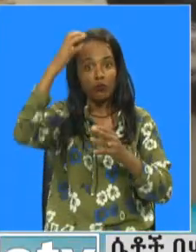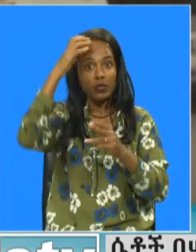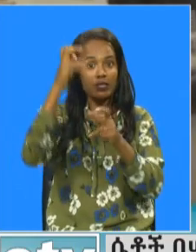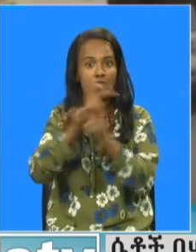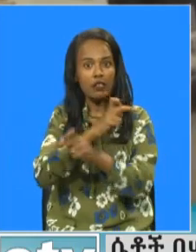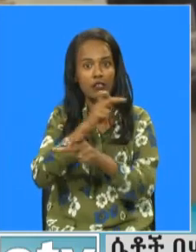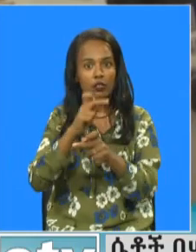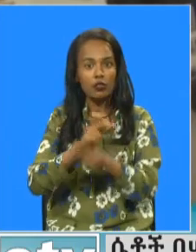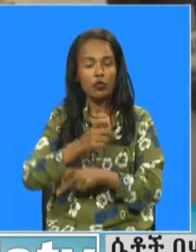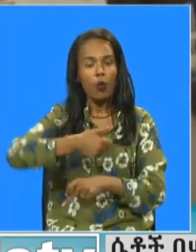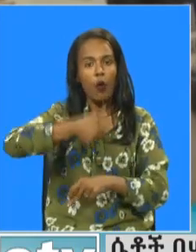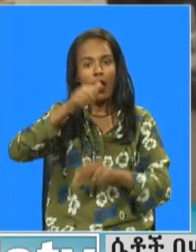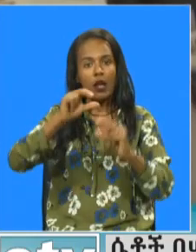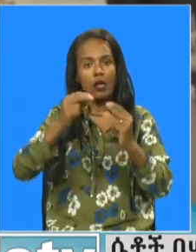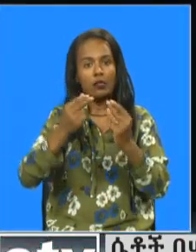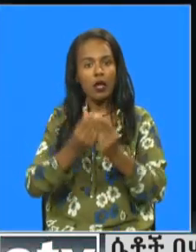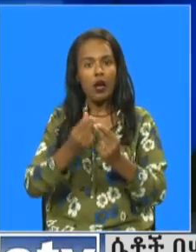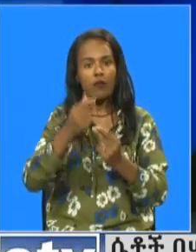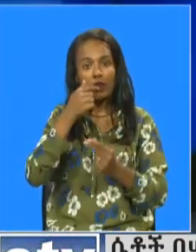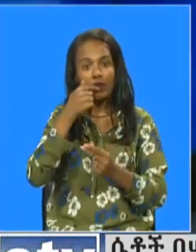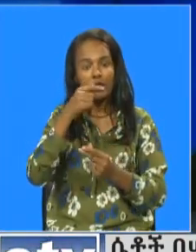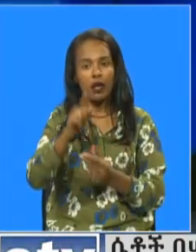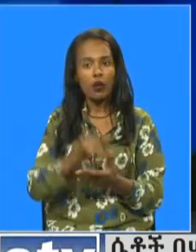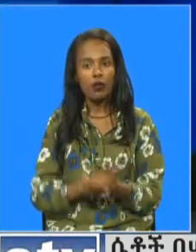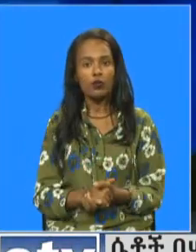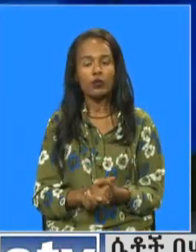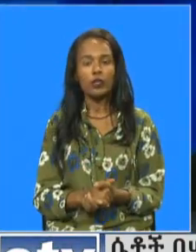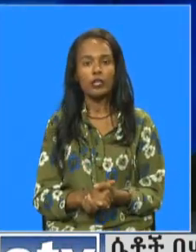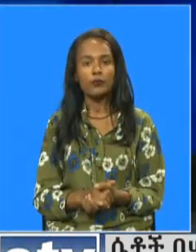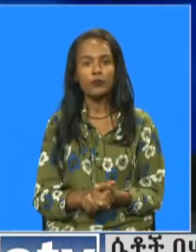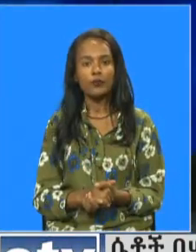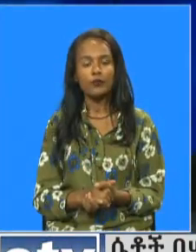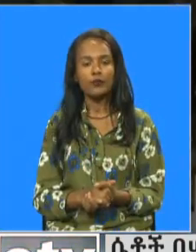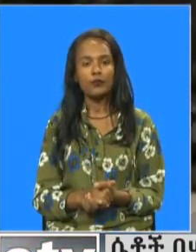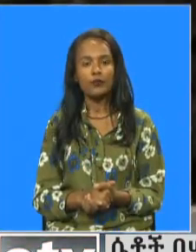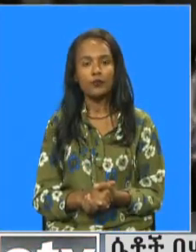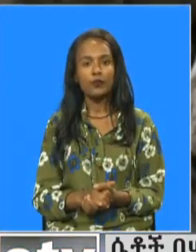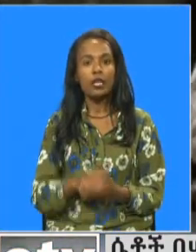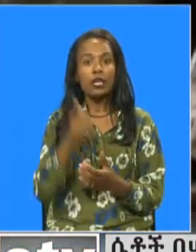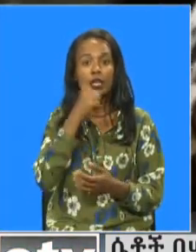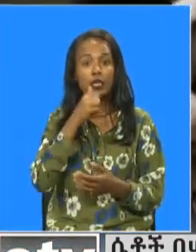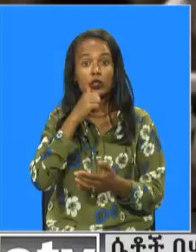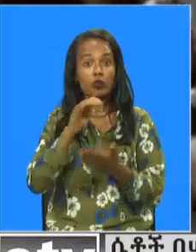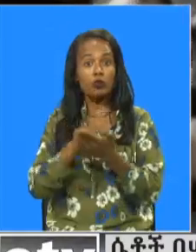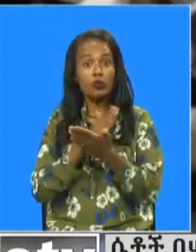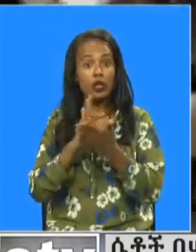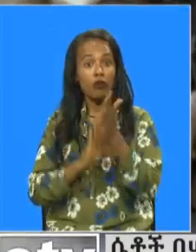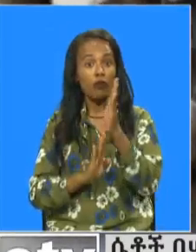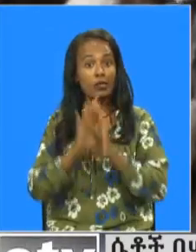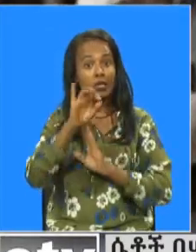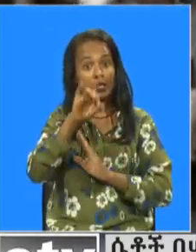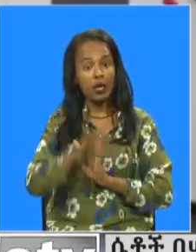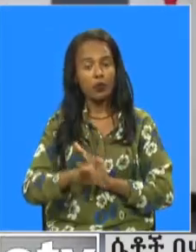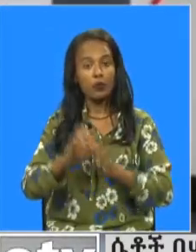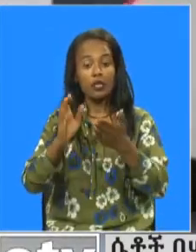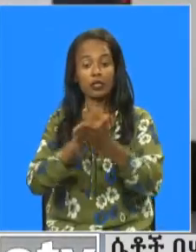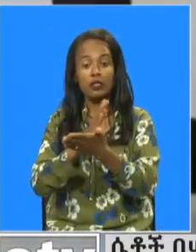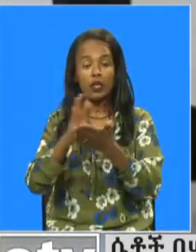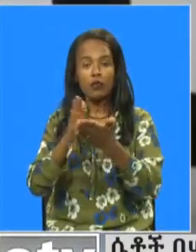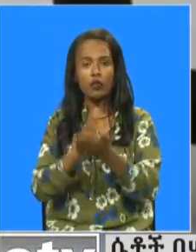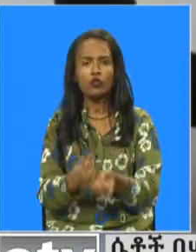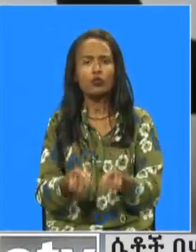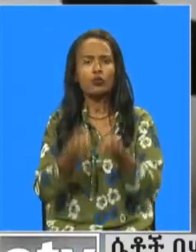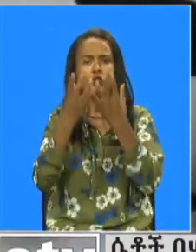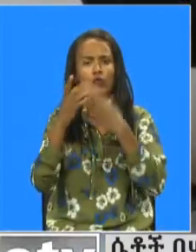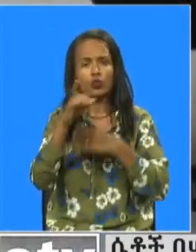መንግስታት ድርጅት ዋና ጸሐፊ ያሳሰቡት። Women continue to represent only 6 የሴቶችን ተሳትፎ ማሳደግ አለብን። ተሳትፎአቸውም ዘርፈ